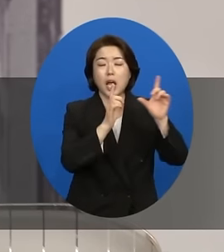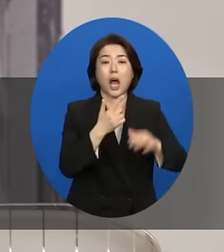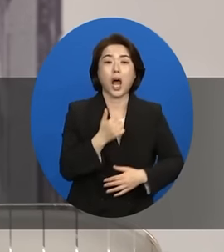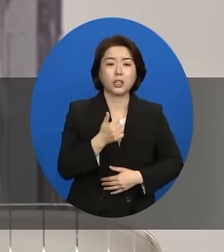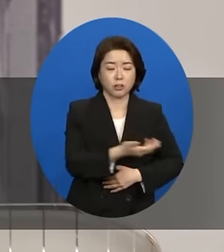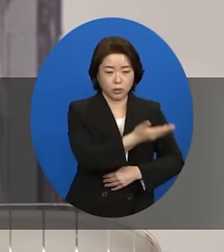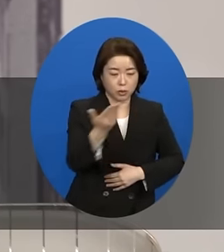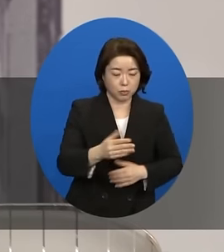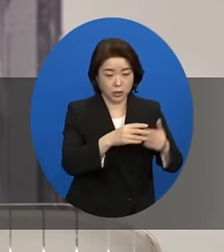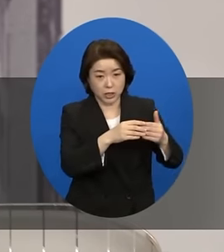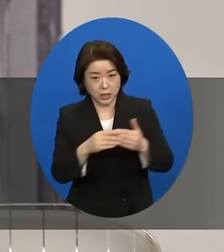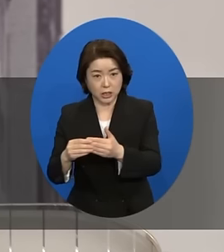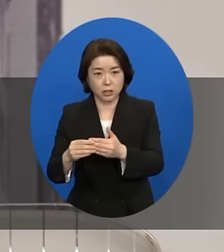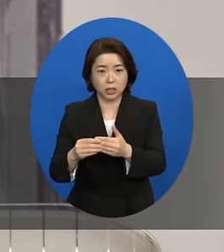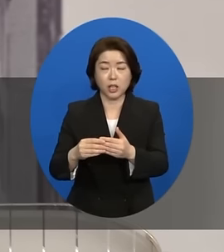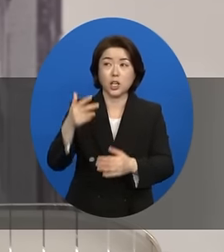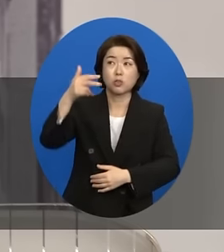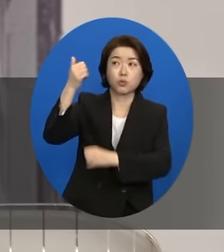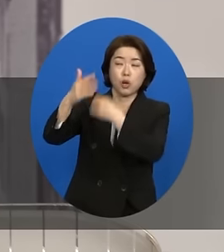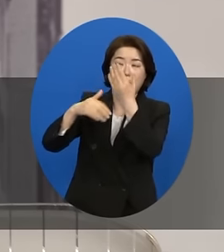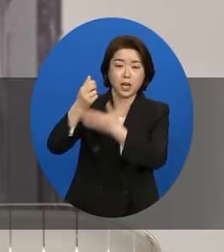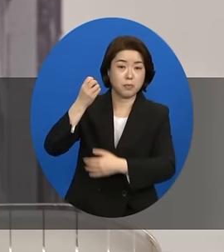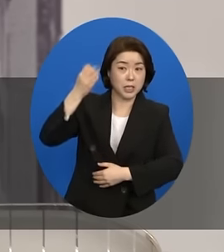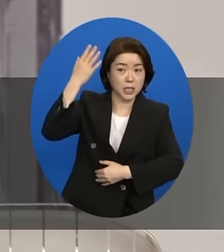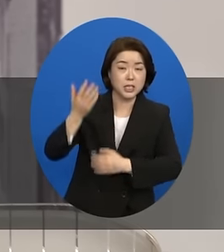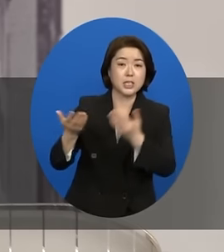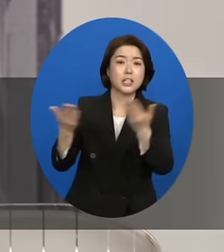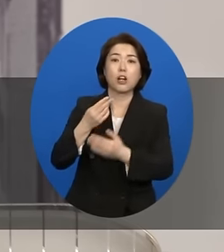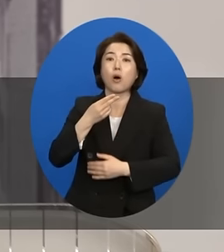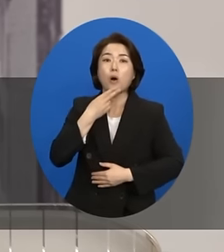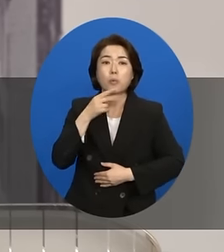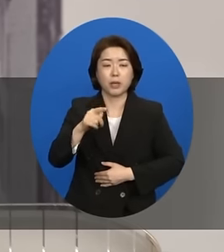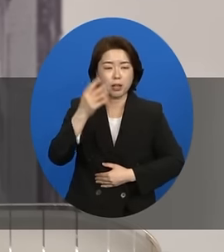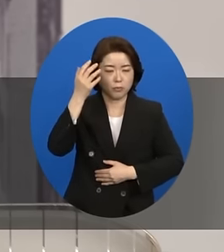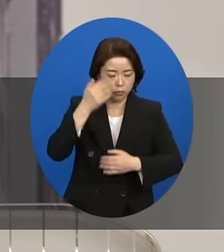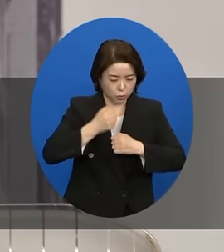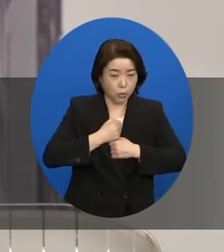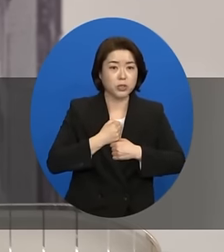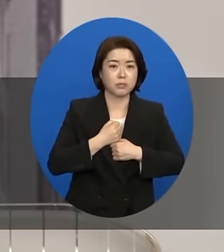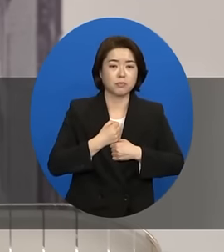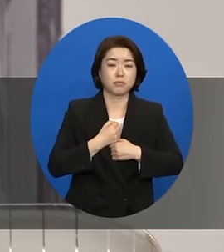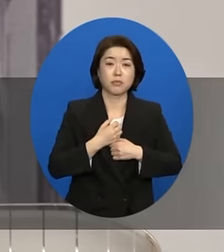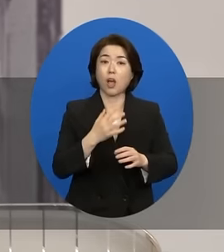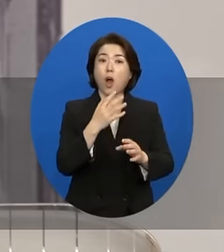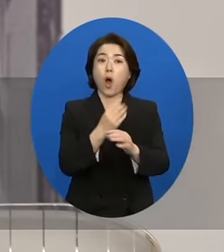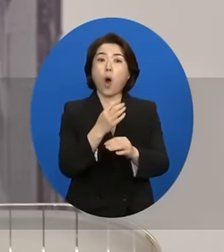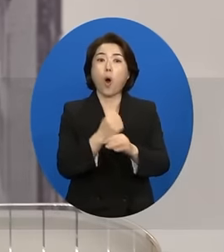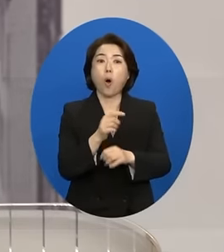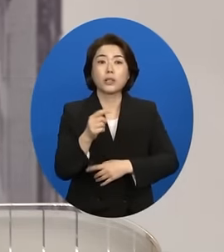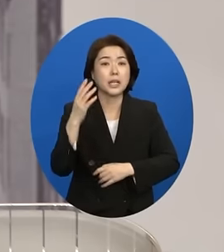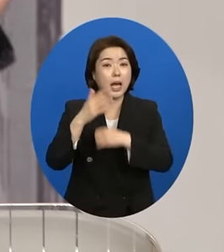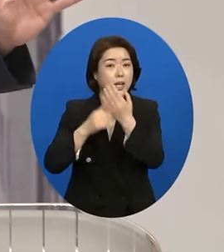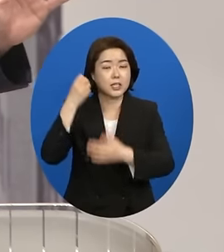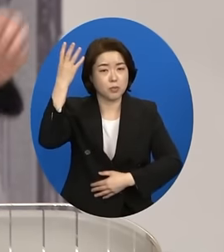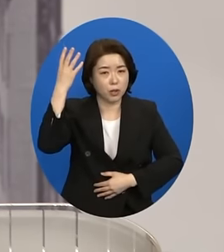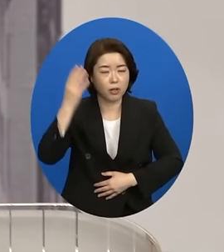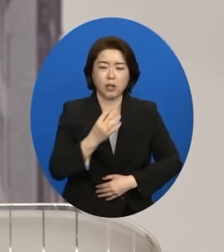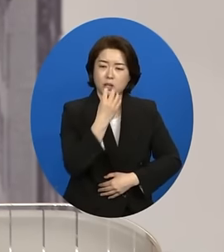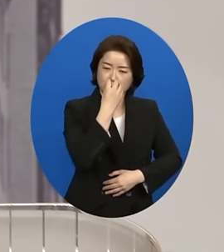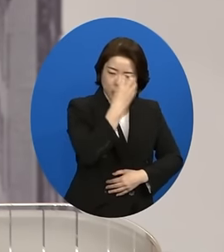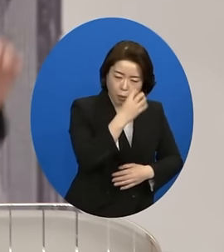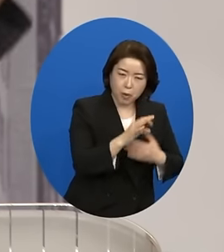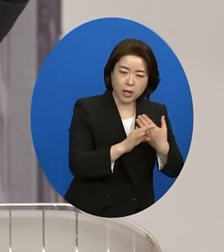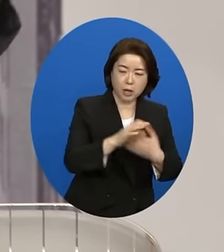당신들의 하나님을 잊어버리는 일이 없도록 하십시오. 언제 하나님을 잊어버린다고요? 교만해지면 그 결과는 하나님을